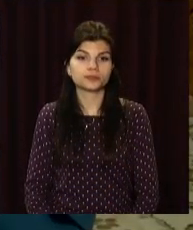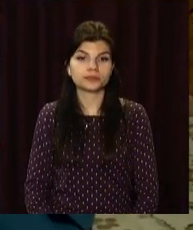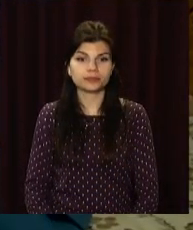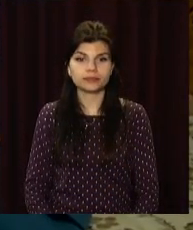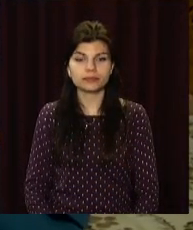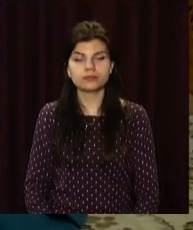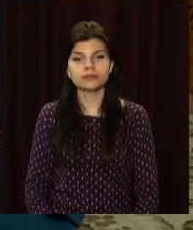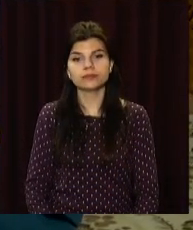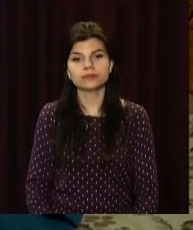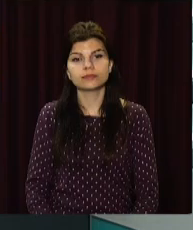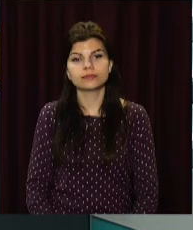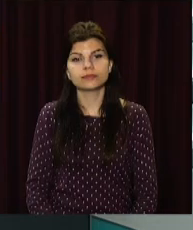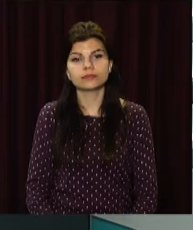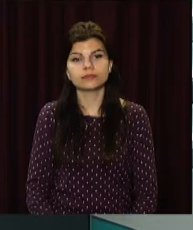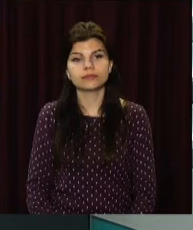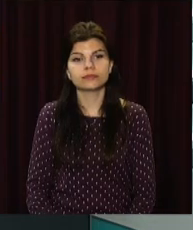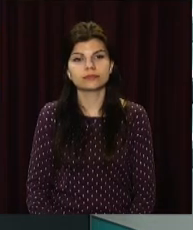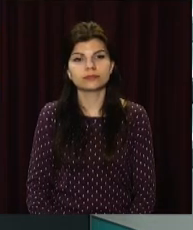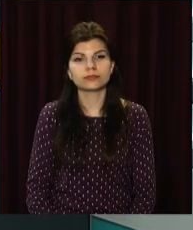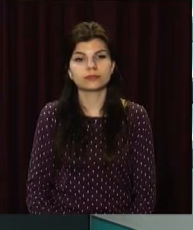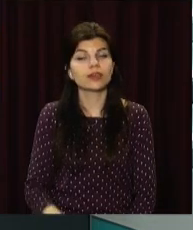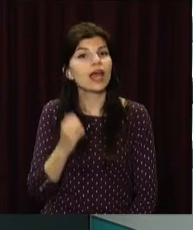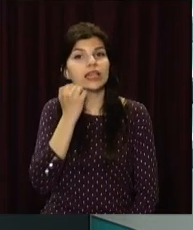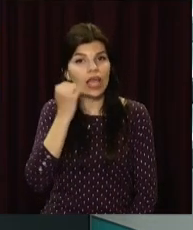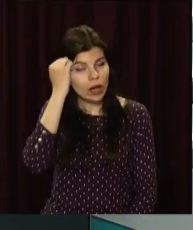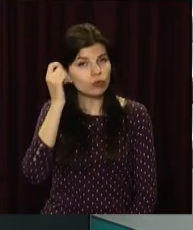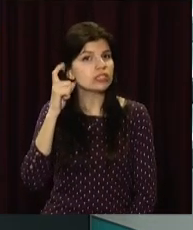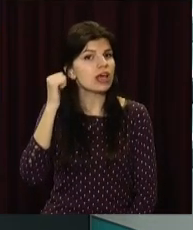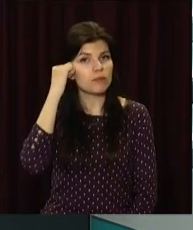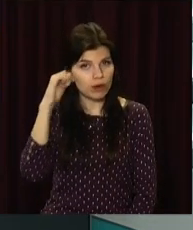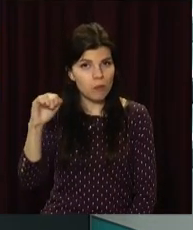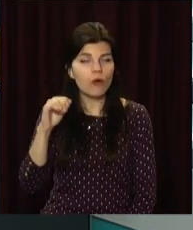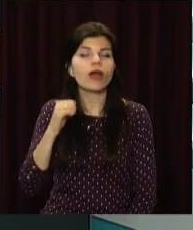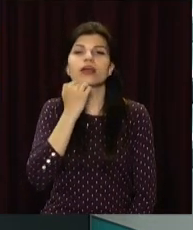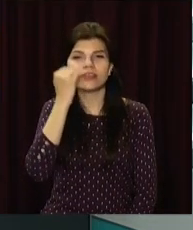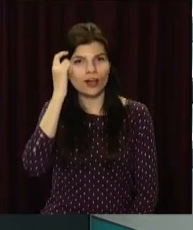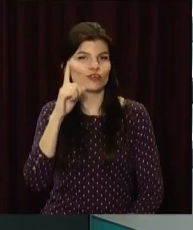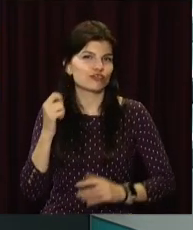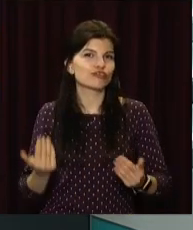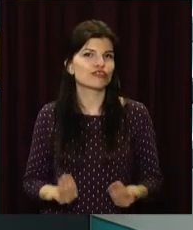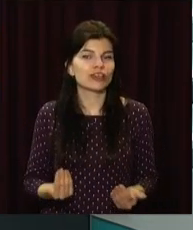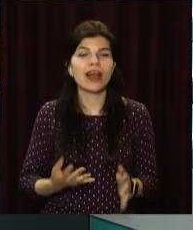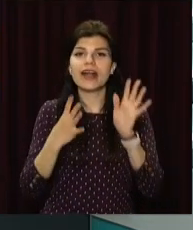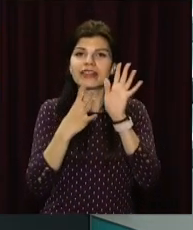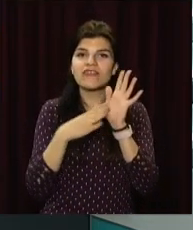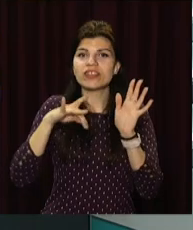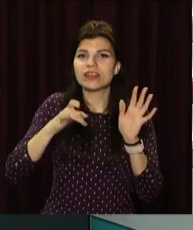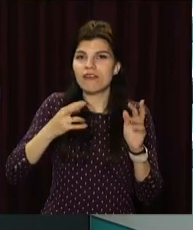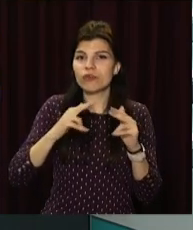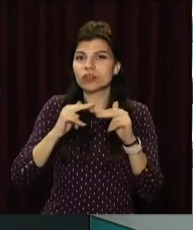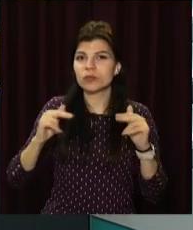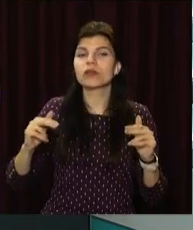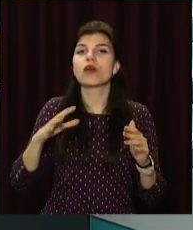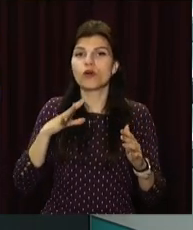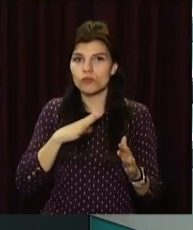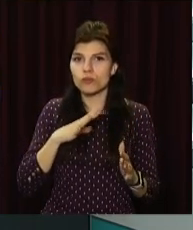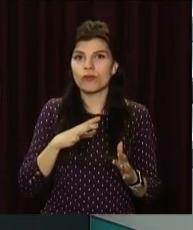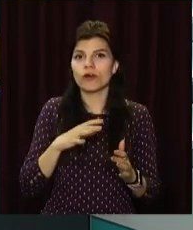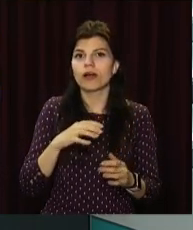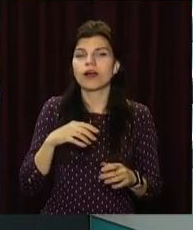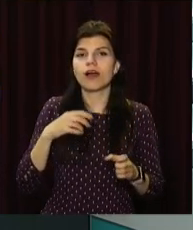News, телеканал «Відкритий». Дякуємо за перемогу, дякуємо за життя. 9 травня у Дніпрі відбувся